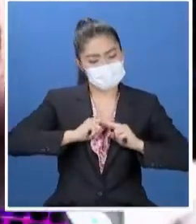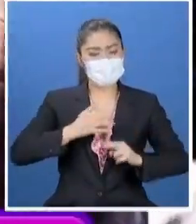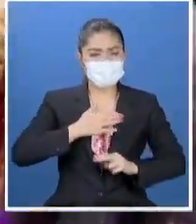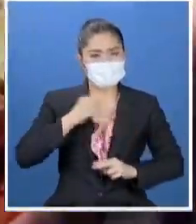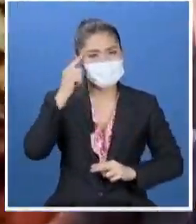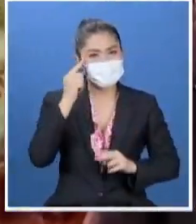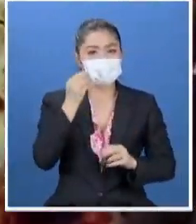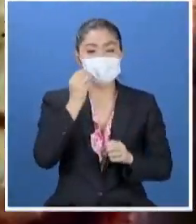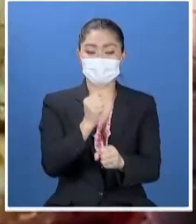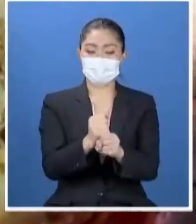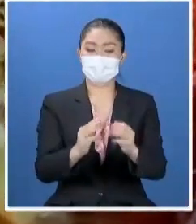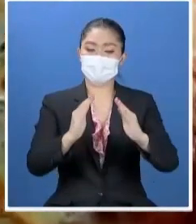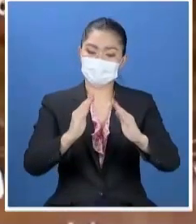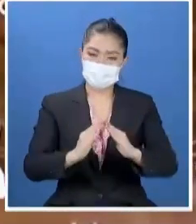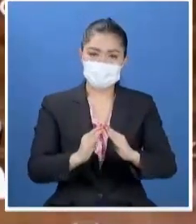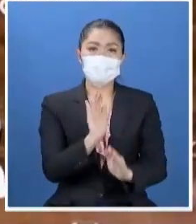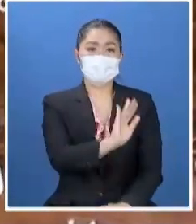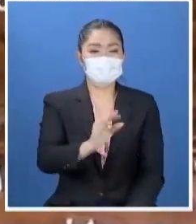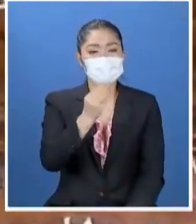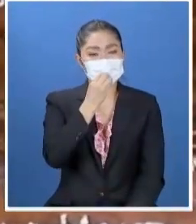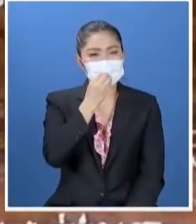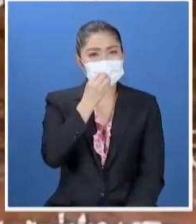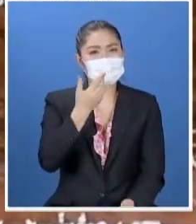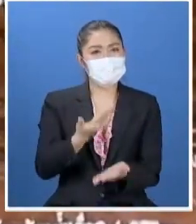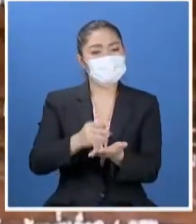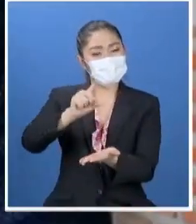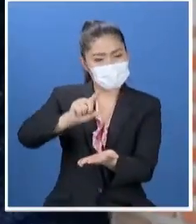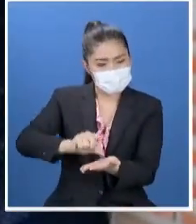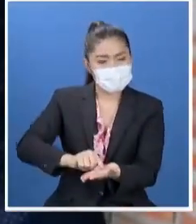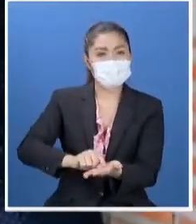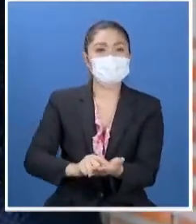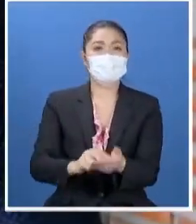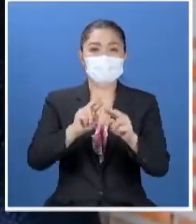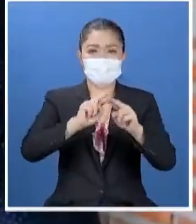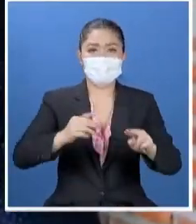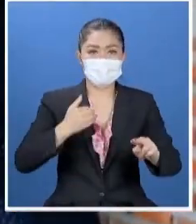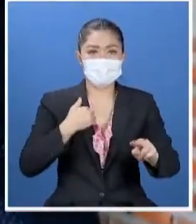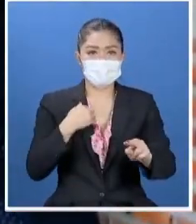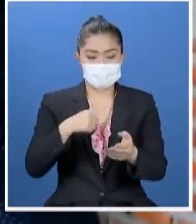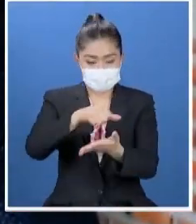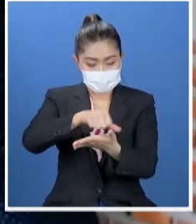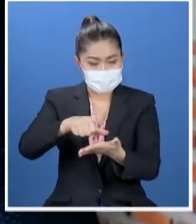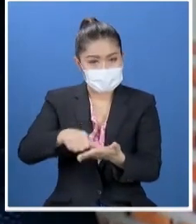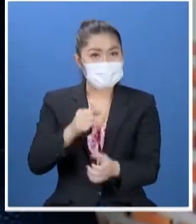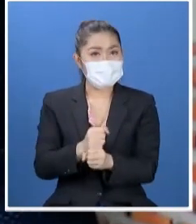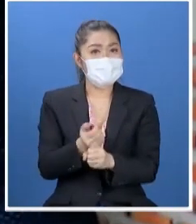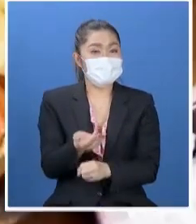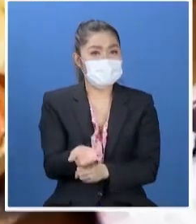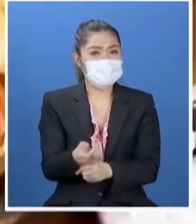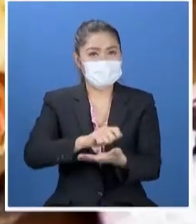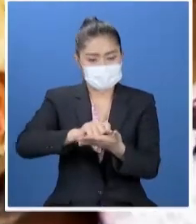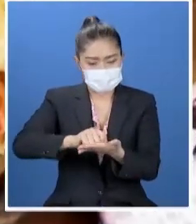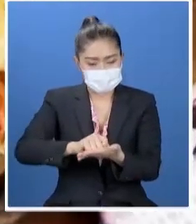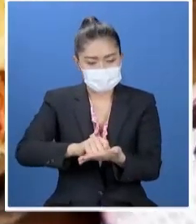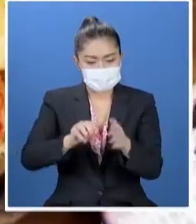และสร้างร้านที่บ้านเพื่อให้ลูกค้าในพื้นที่ได้ทานพิซซ่าในราคาที่ไม่แพงทางร้านยังมีลิควิดให้ลูกค้าที่มาทานพิซซ่าที่ร้านได้เขียนบ